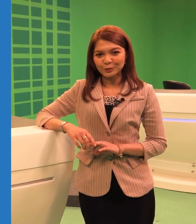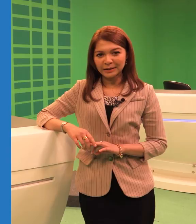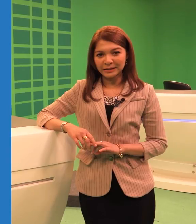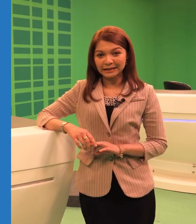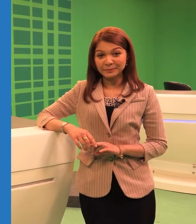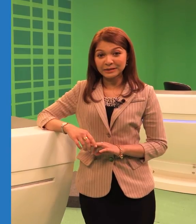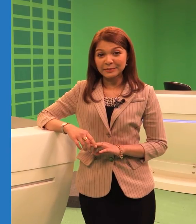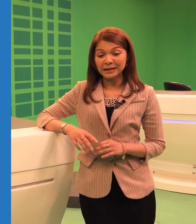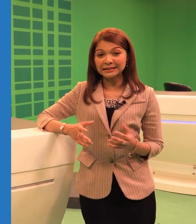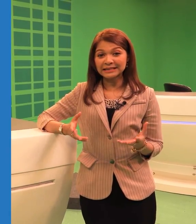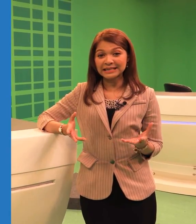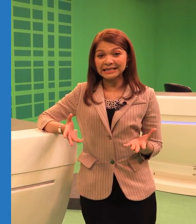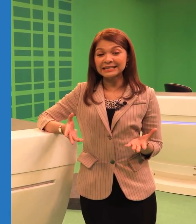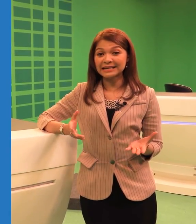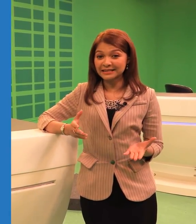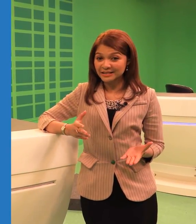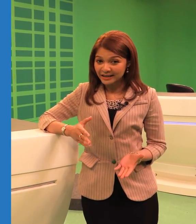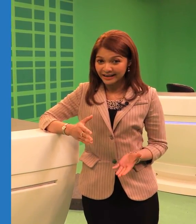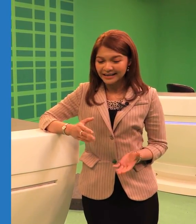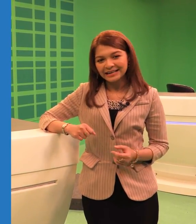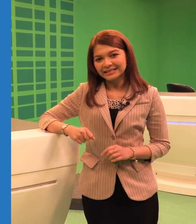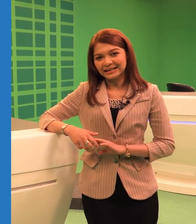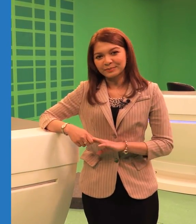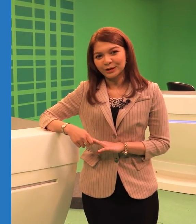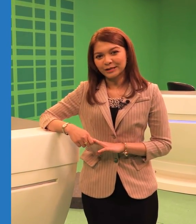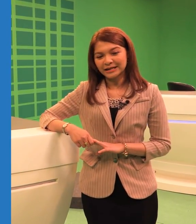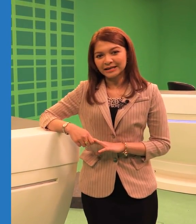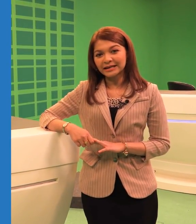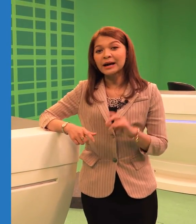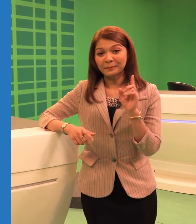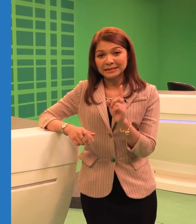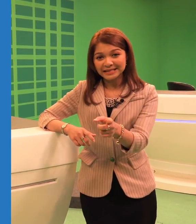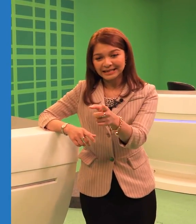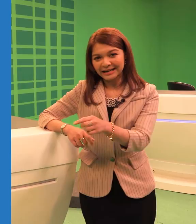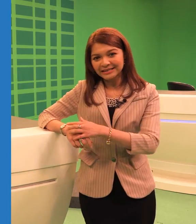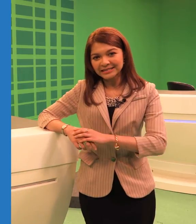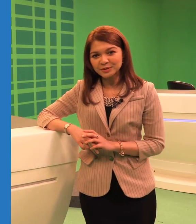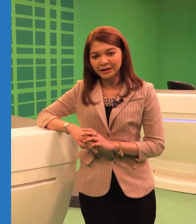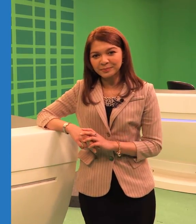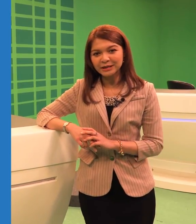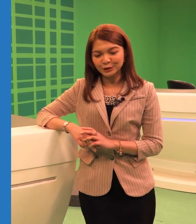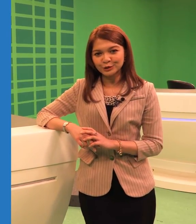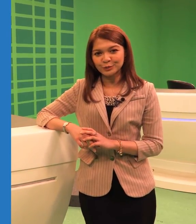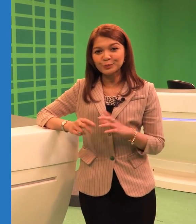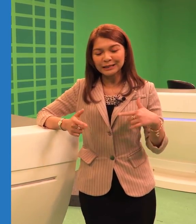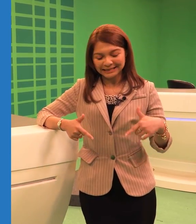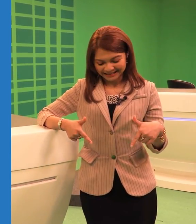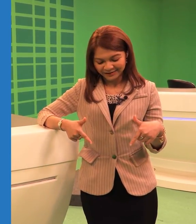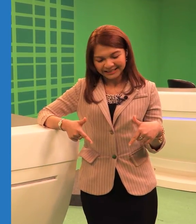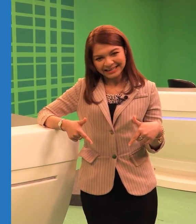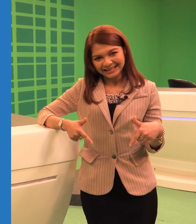viakep untuk mendapatkan perkembangan terkini dan Shahih dalam danau negara pastikan anda subscribe ke Youtube